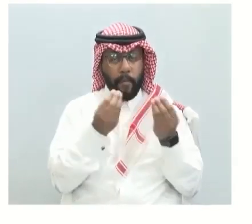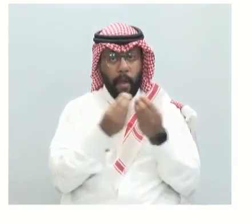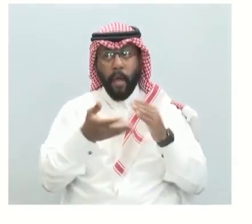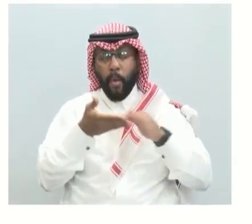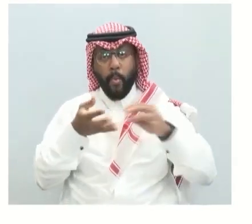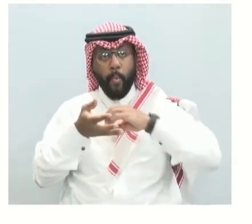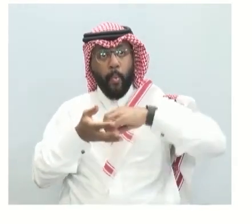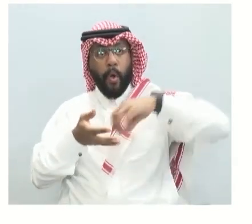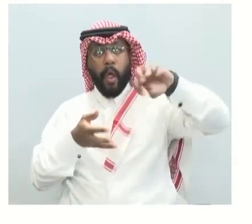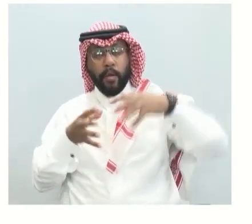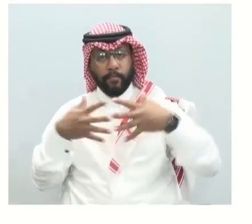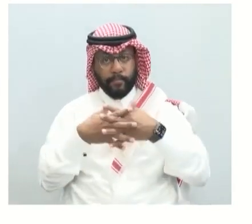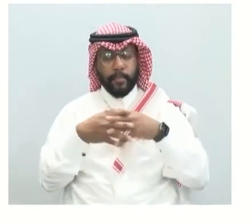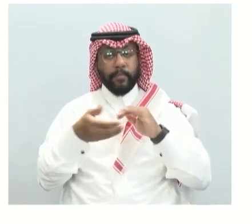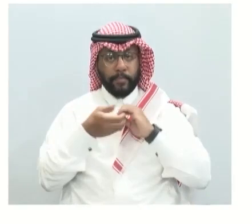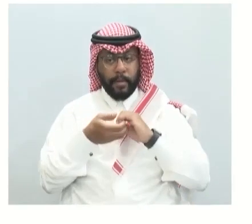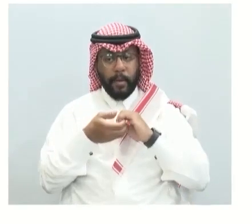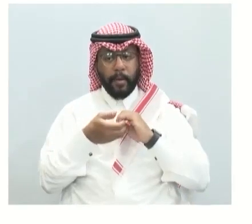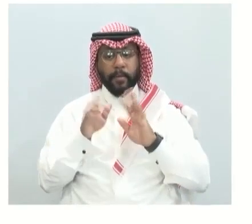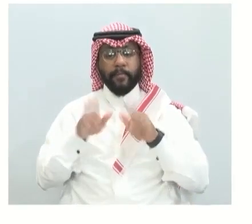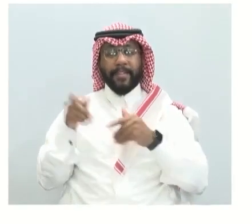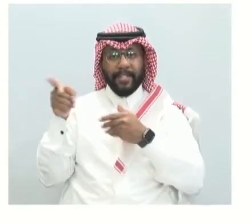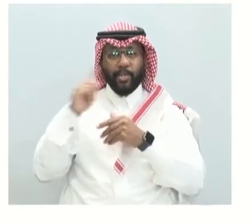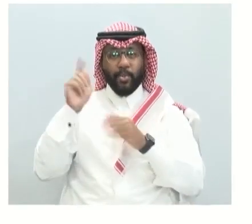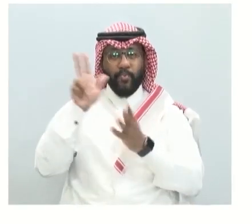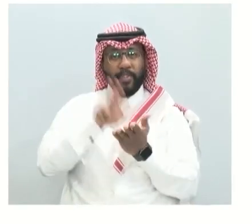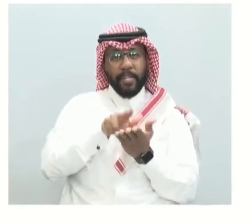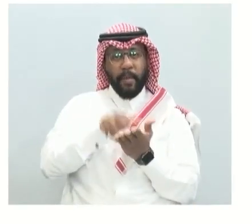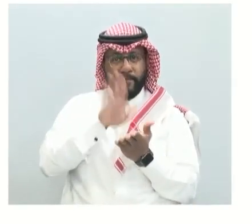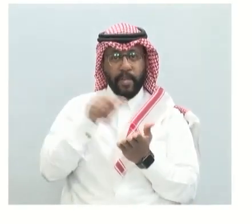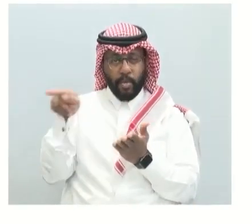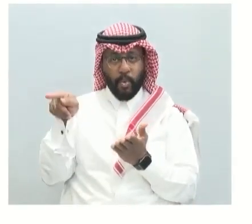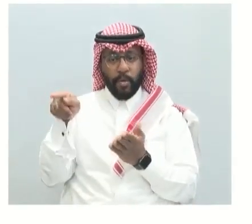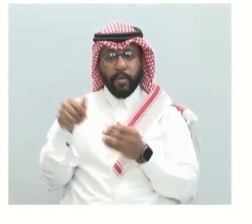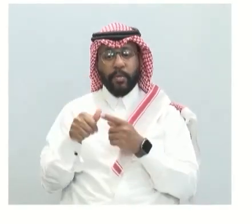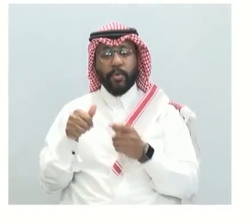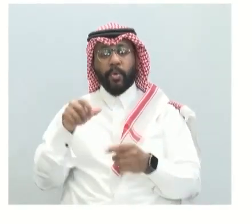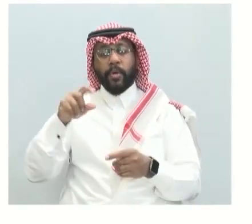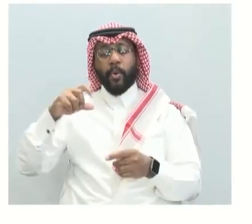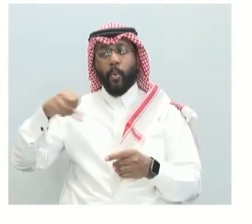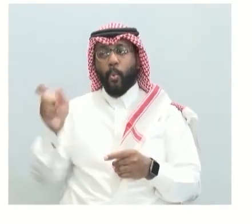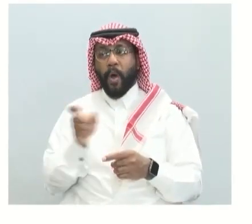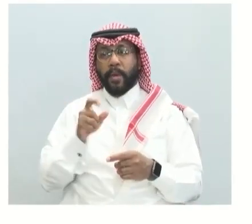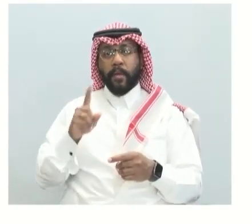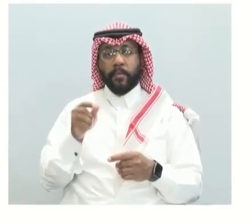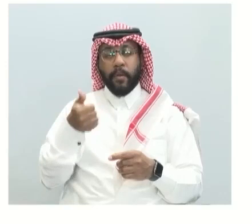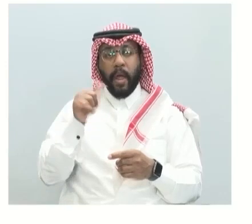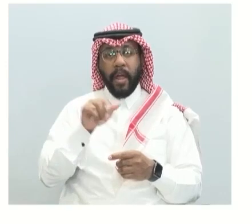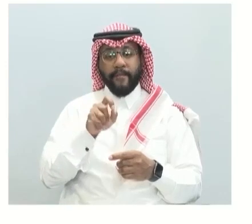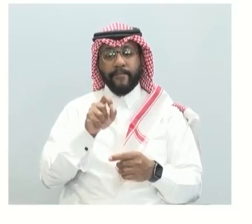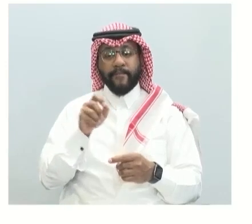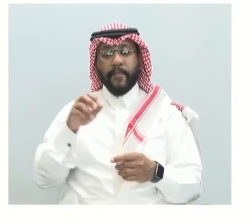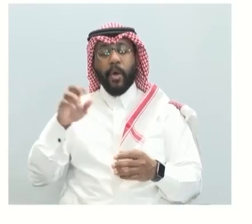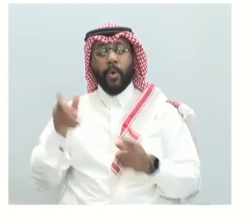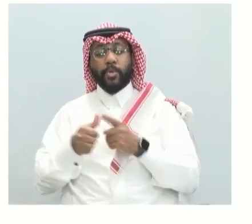مع اصدقائنا احسنتم لدينا عده برامج او عده مواقع لعل اشهرها وايضا لدينا الجوجل درايف